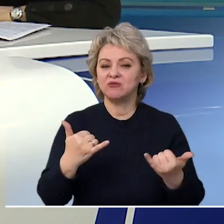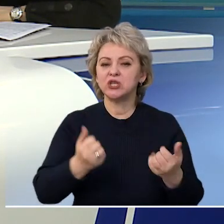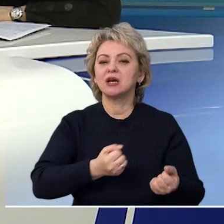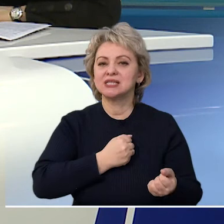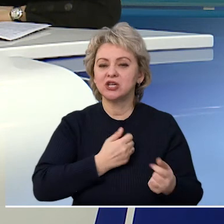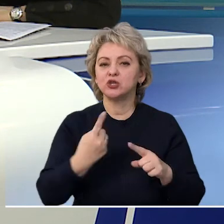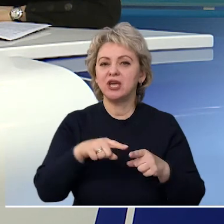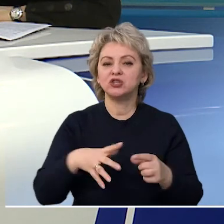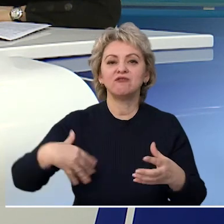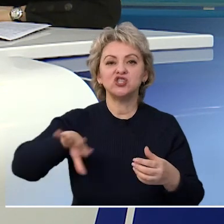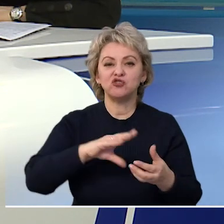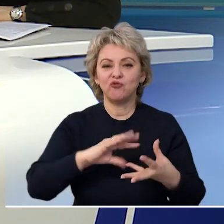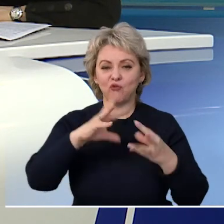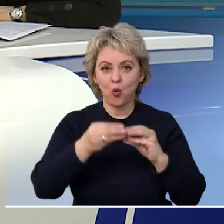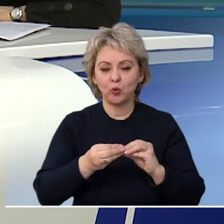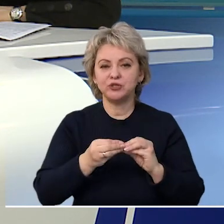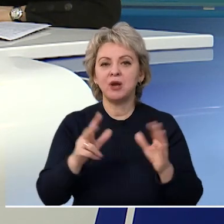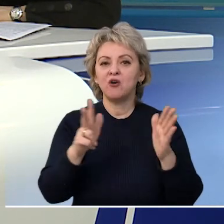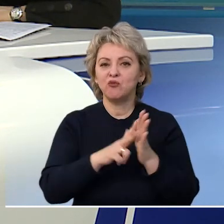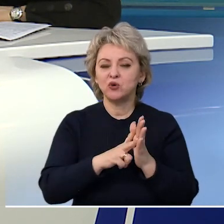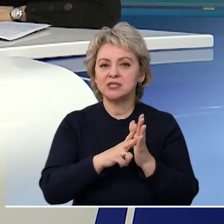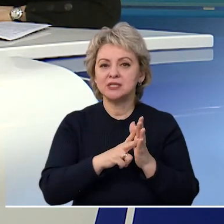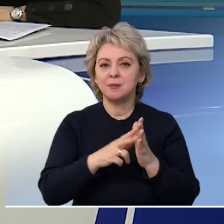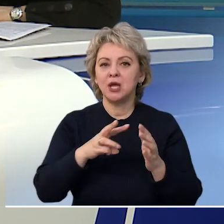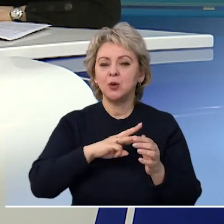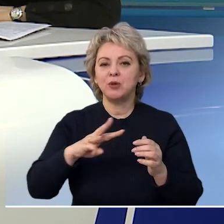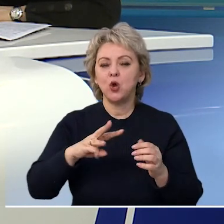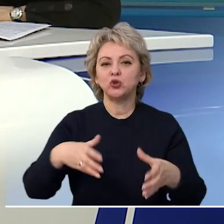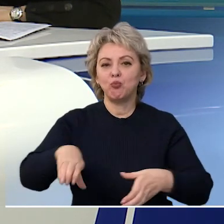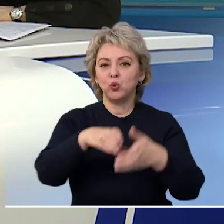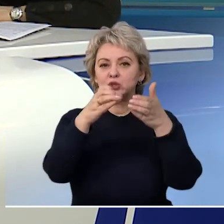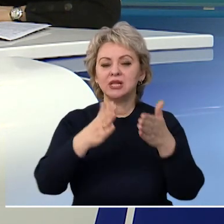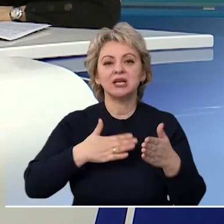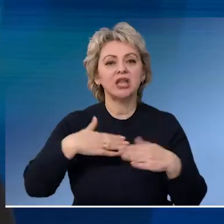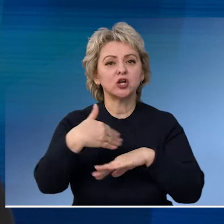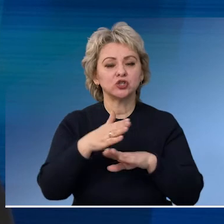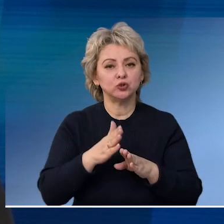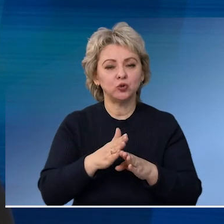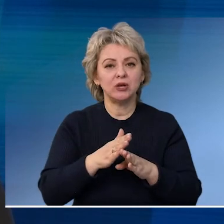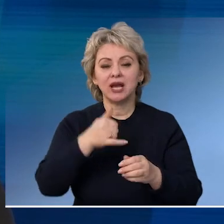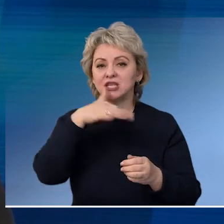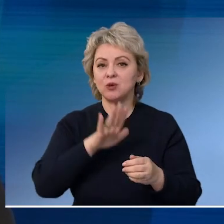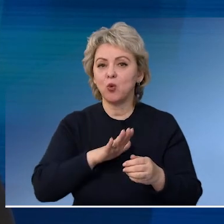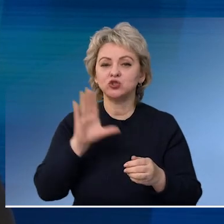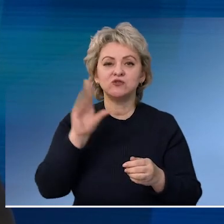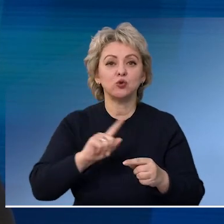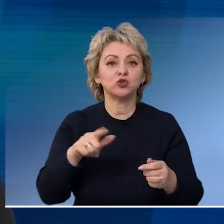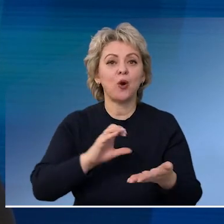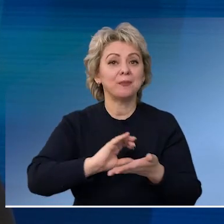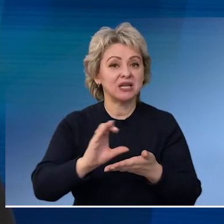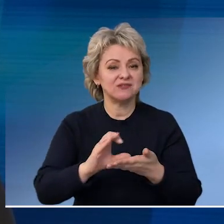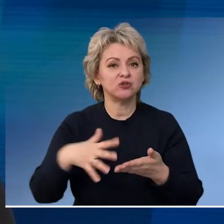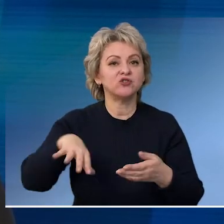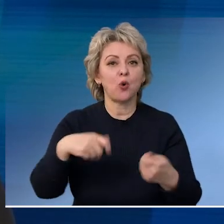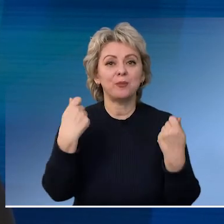на сегодня, к сожалению, это всего лишь 8 миллионов бутылок. Поэтому наша доля, она физически не может, даже все, что